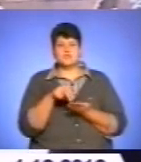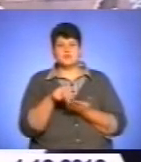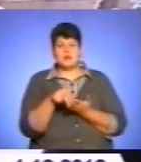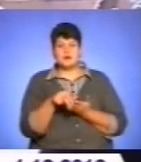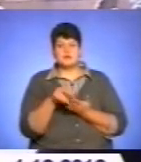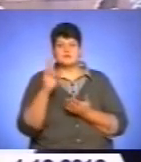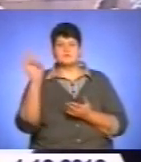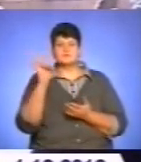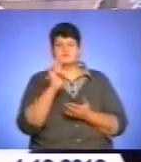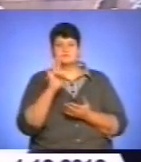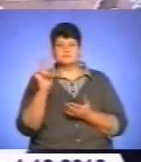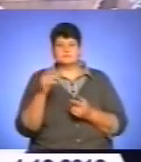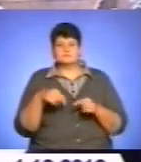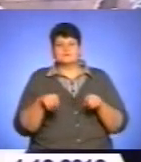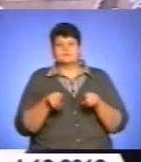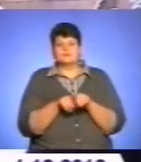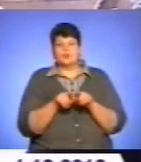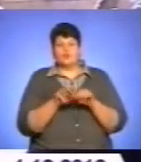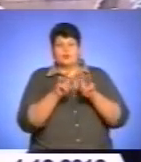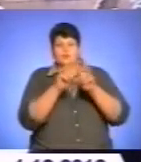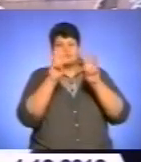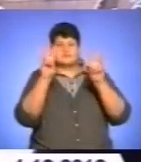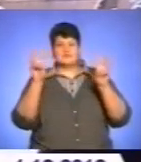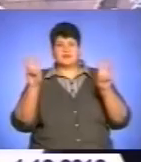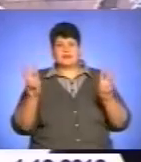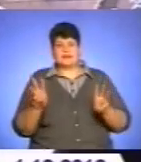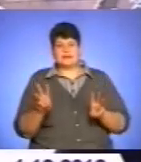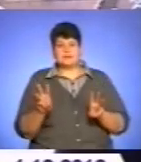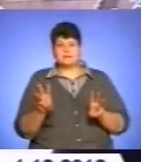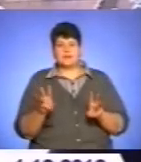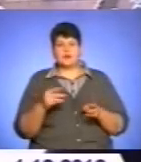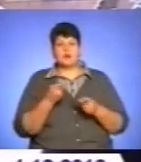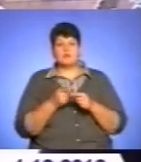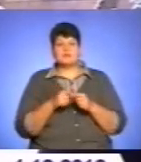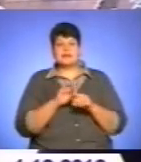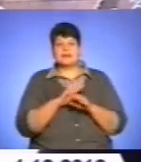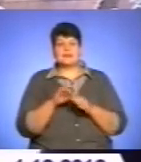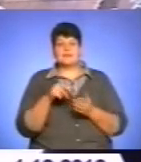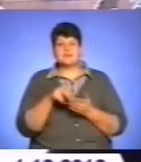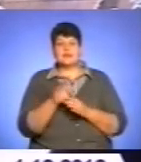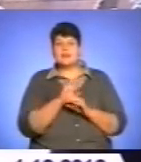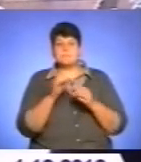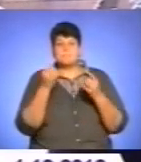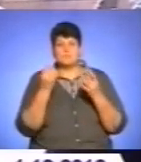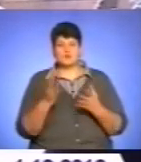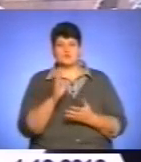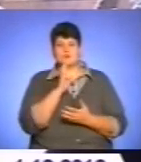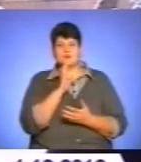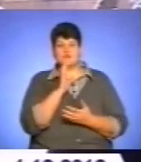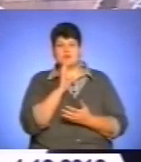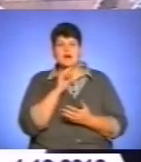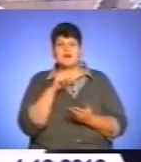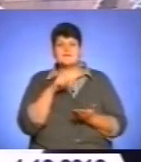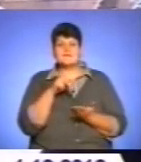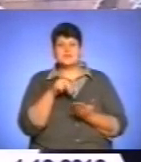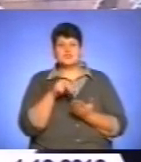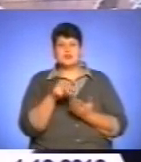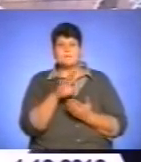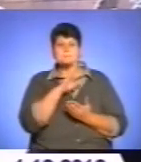вона, немовби, її освятила, бо знаємо, що це увійшла не просто дівчина, а увійшла Пресвята Богородиця,